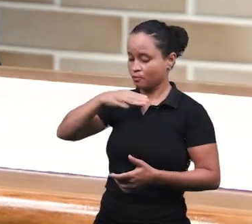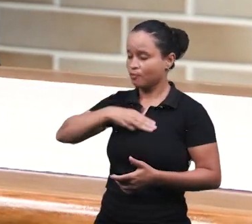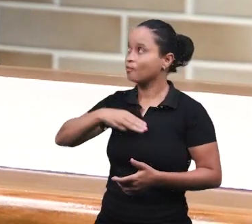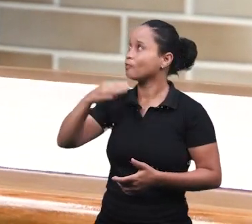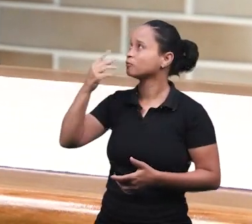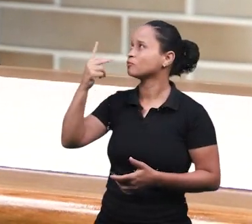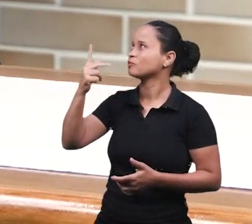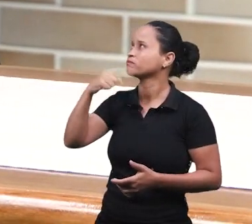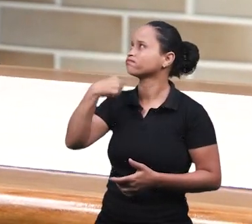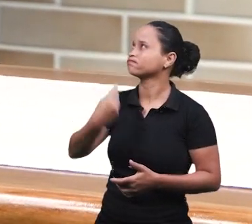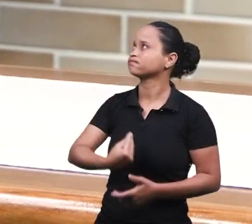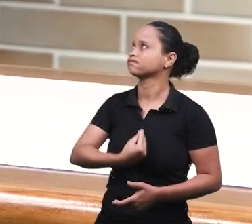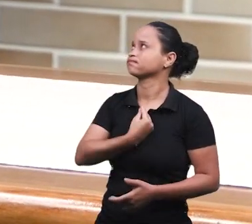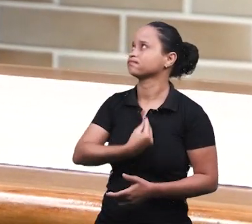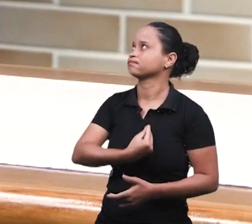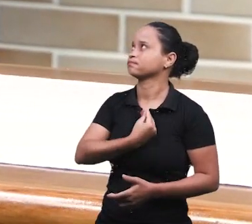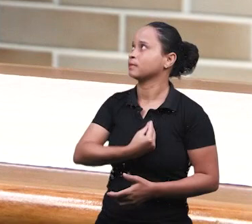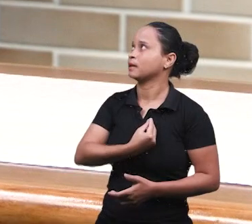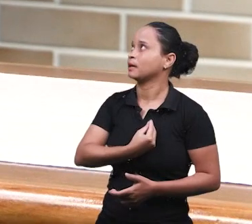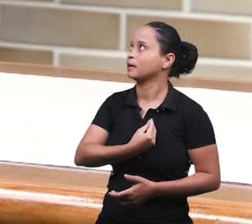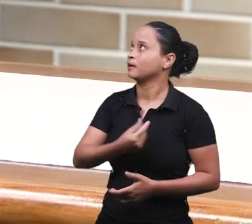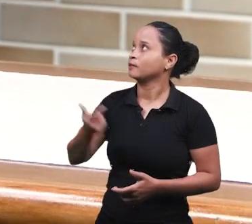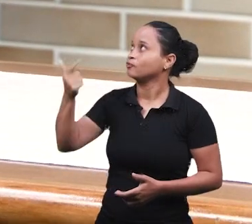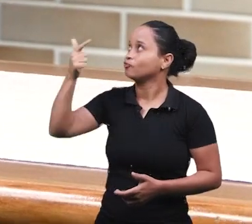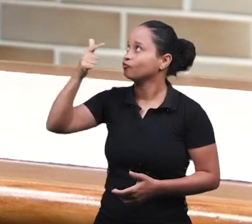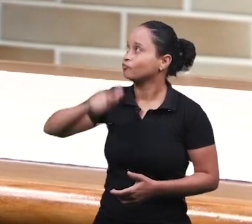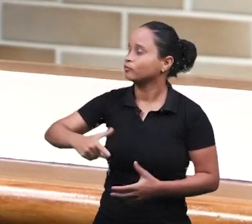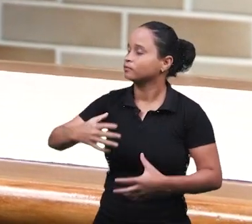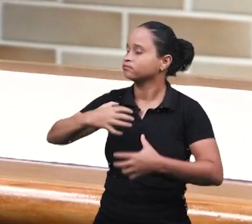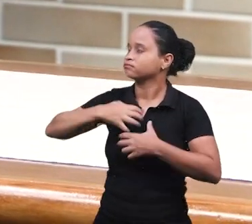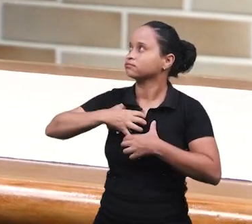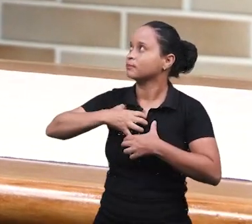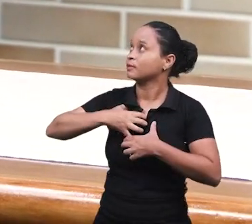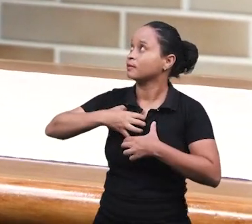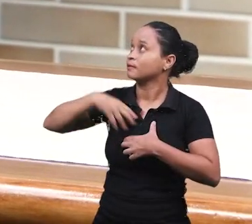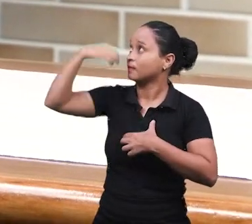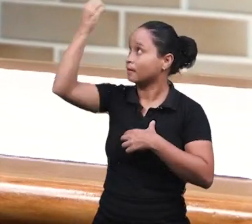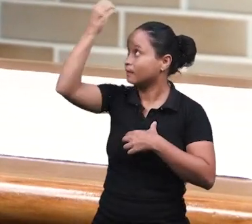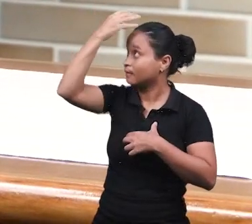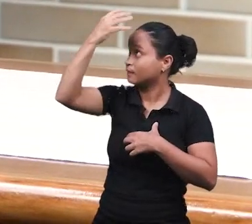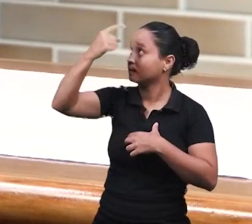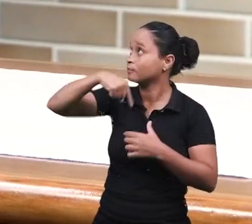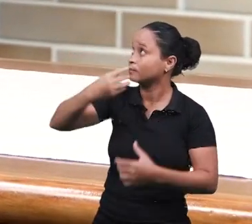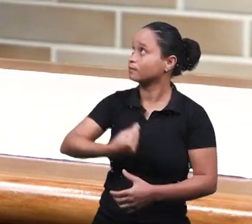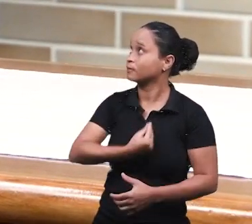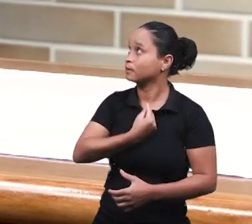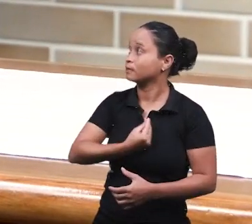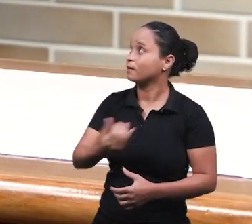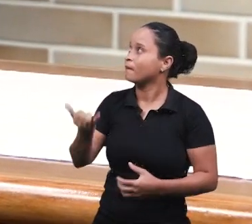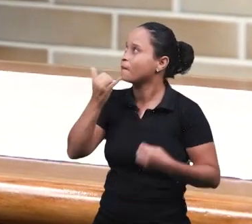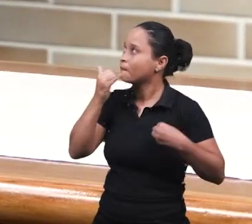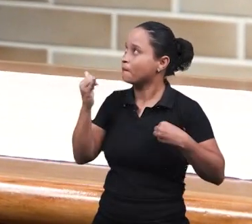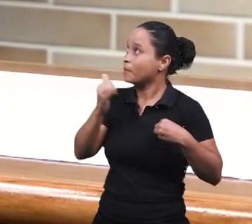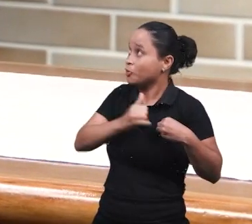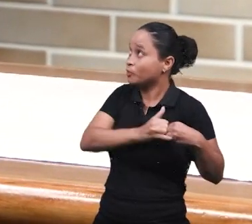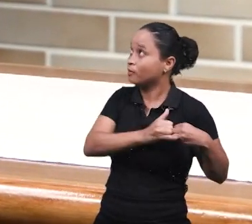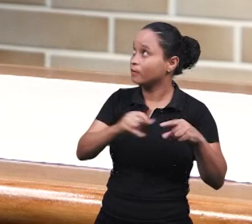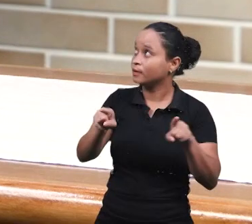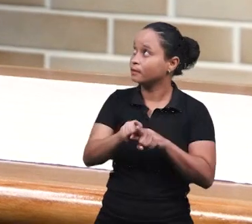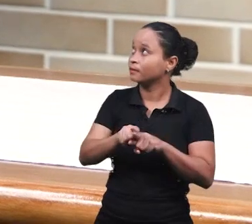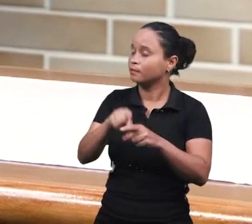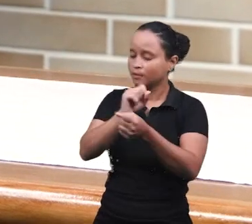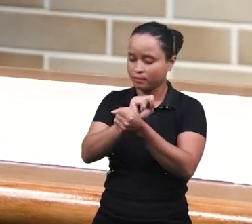vies, renouvelle ta grâce sur nous, donne-nous le pardon, la délivrance, donne la communion avec